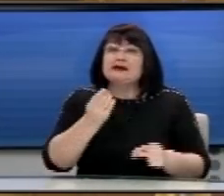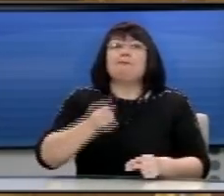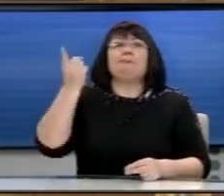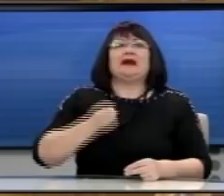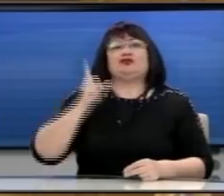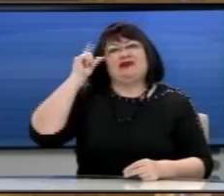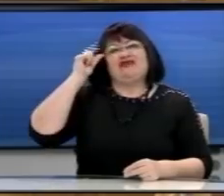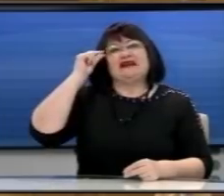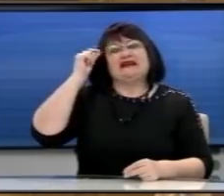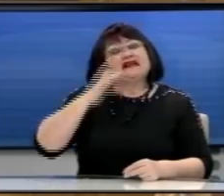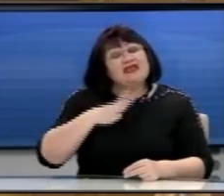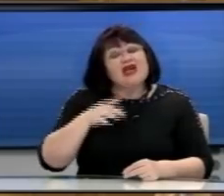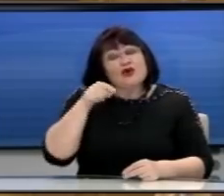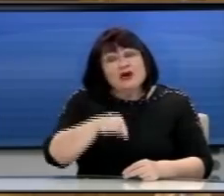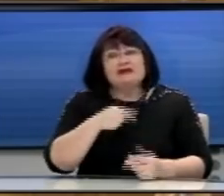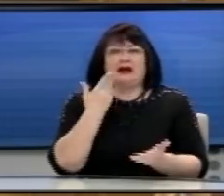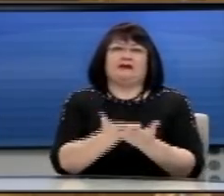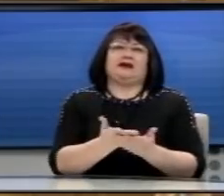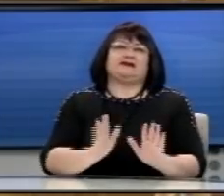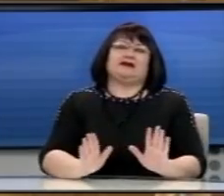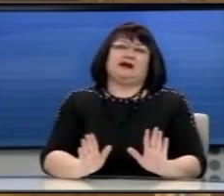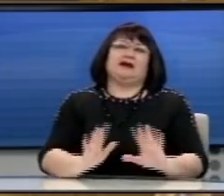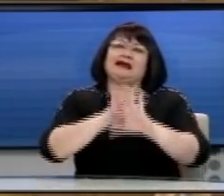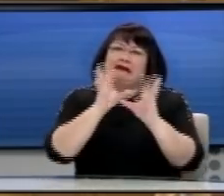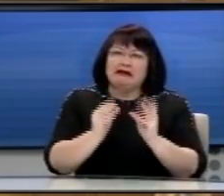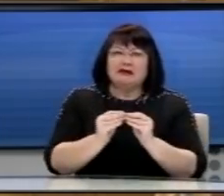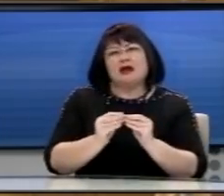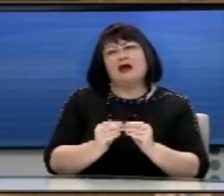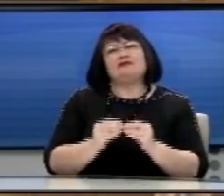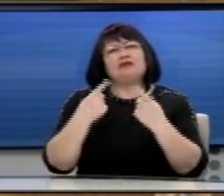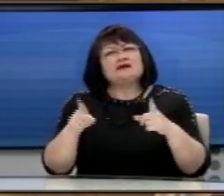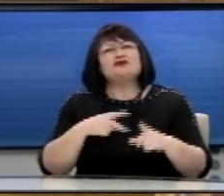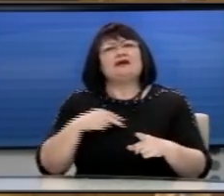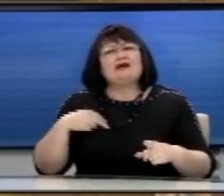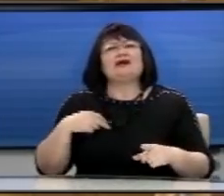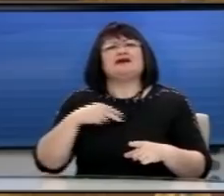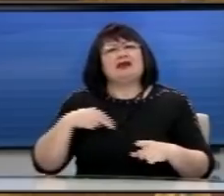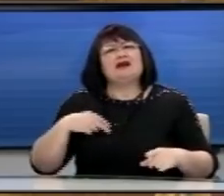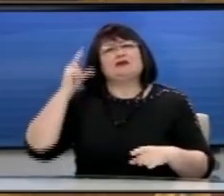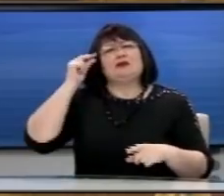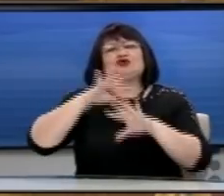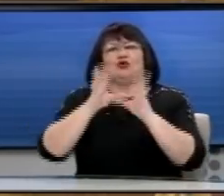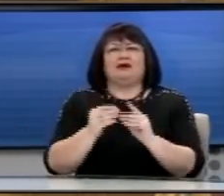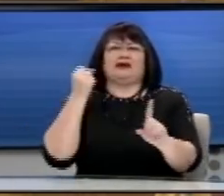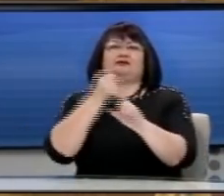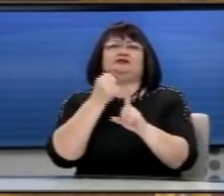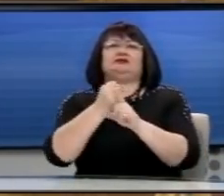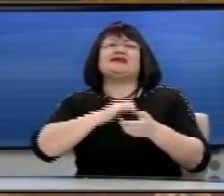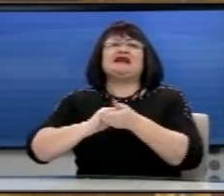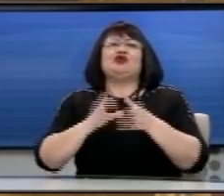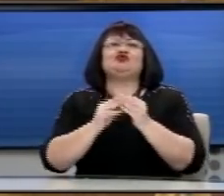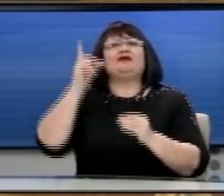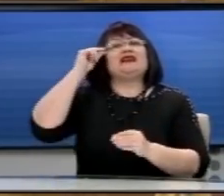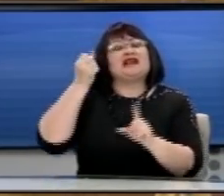πλειοψηφίας του φοιτητόκοσμου και συνολικά της εκπαιδευτικής κοινότητας. Αποτελούν διεκδικήσεις των φοιτητικών